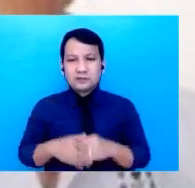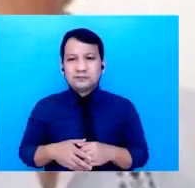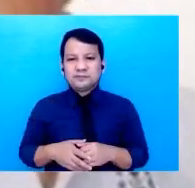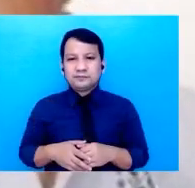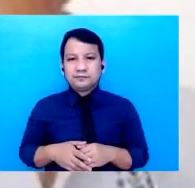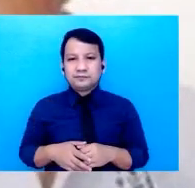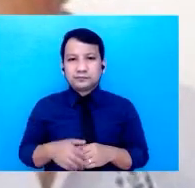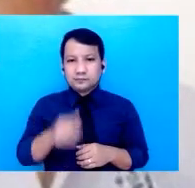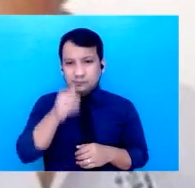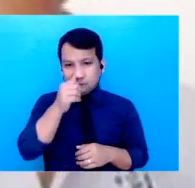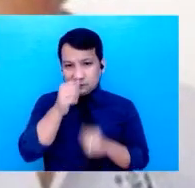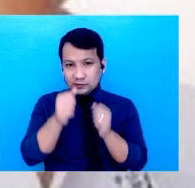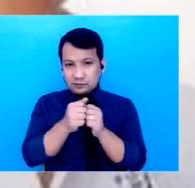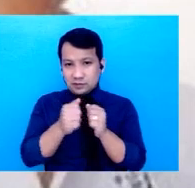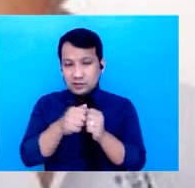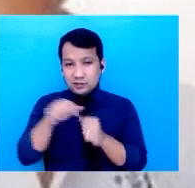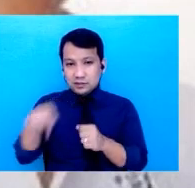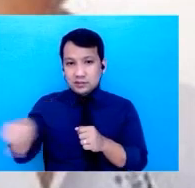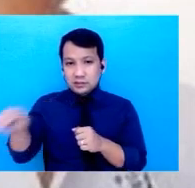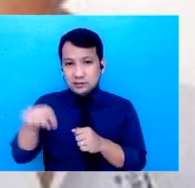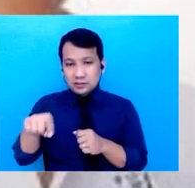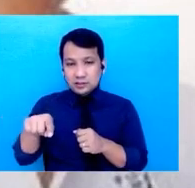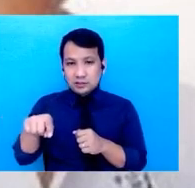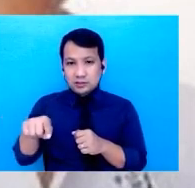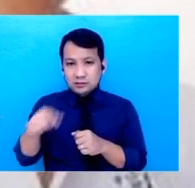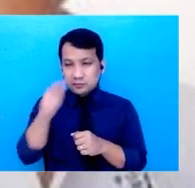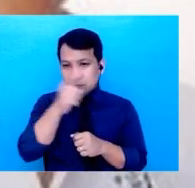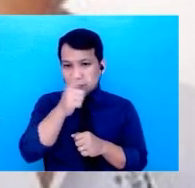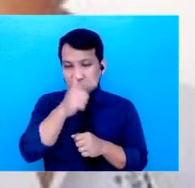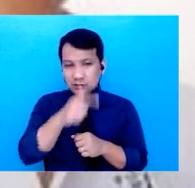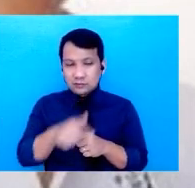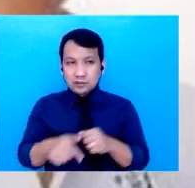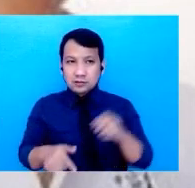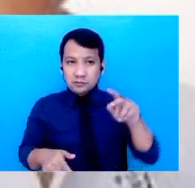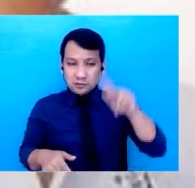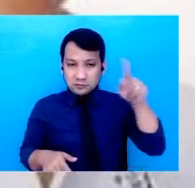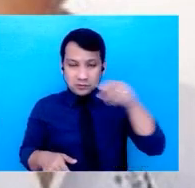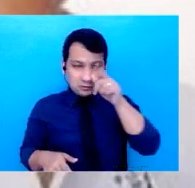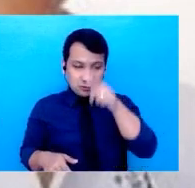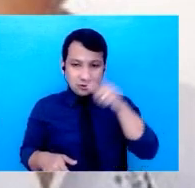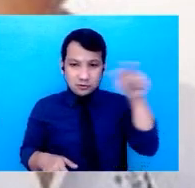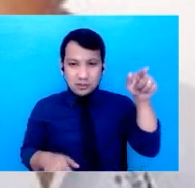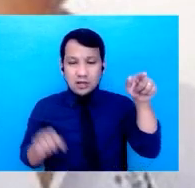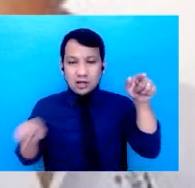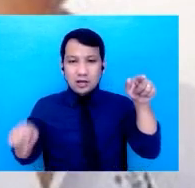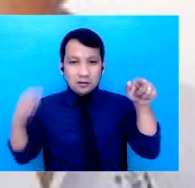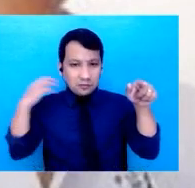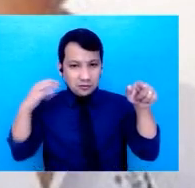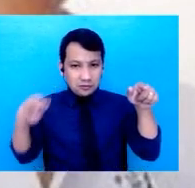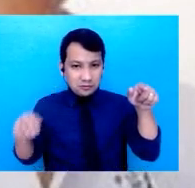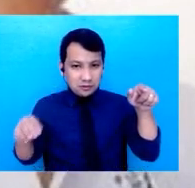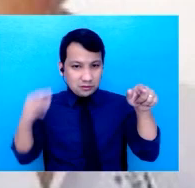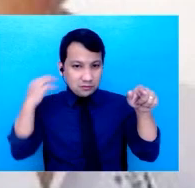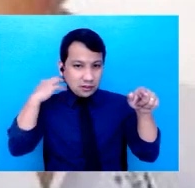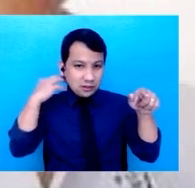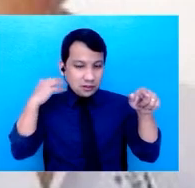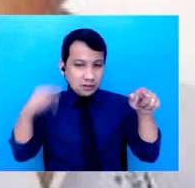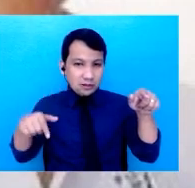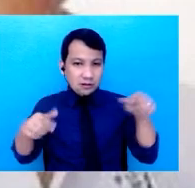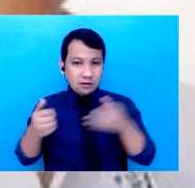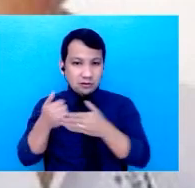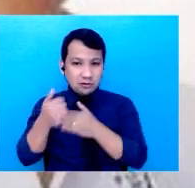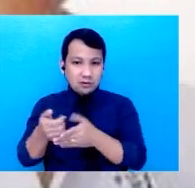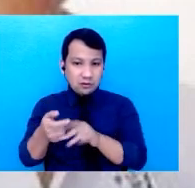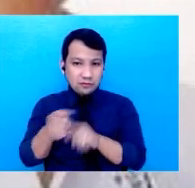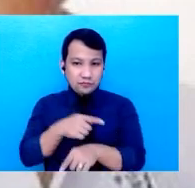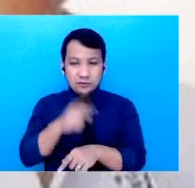po yung Luzon, halimbawa ang principal ay nanggagaling sa Luzon at yun namang katuwang niya ay galing sa